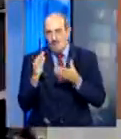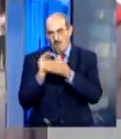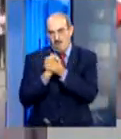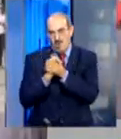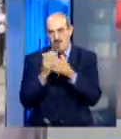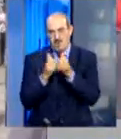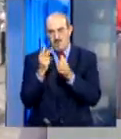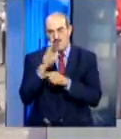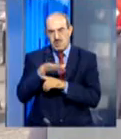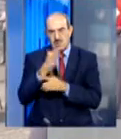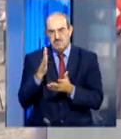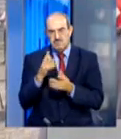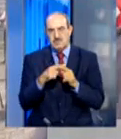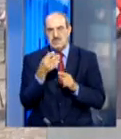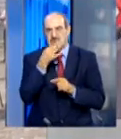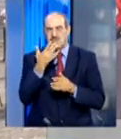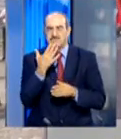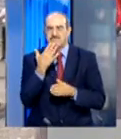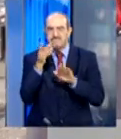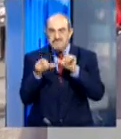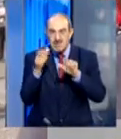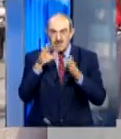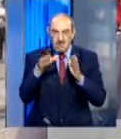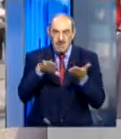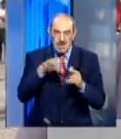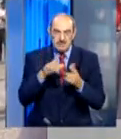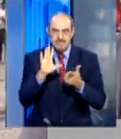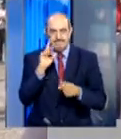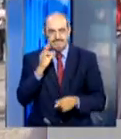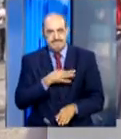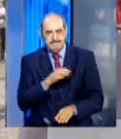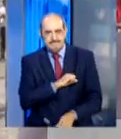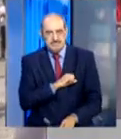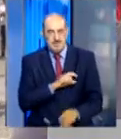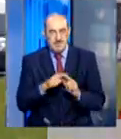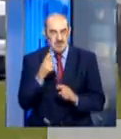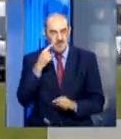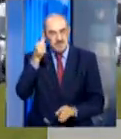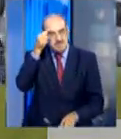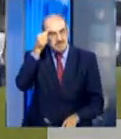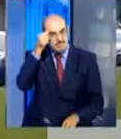المنكوبين: نترحم على الأموات، وفي نفس الوقت نتذكر ونذكر أحبابنا